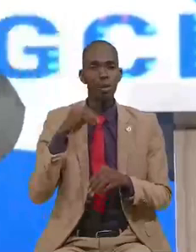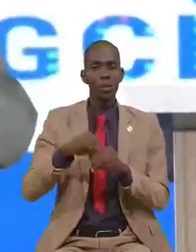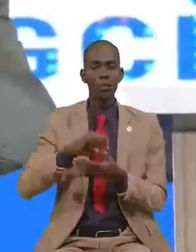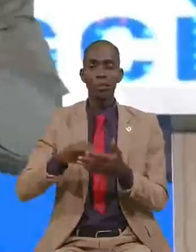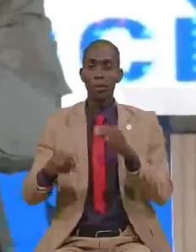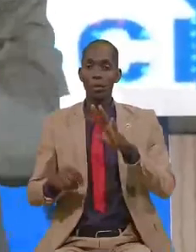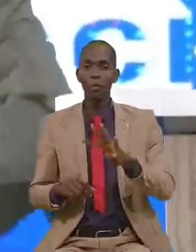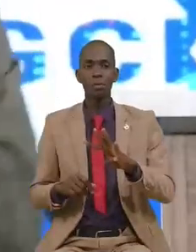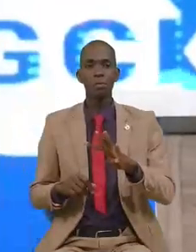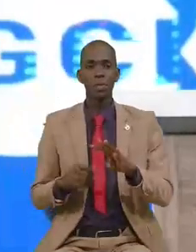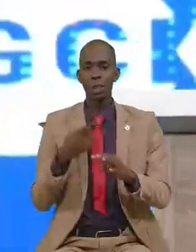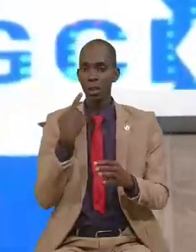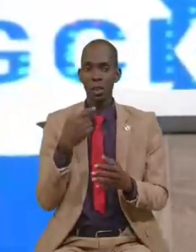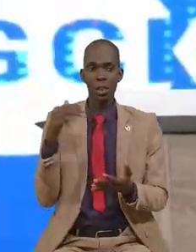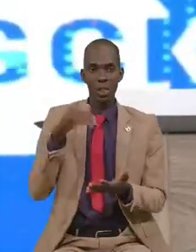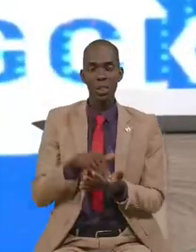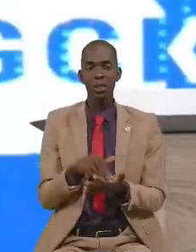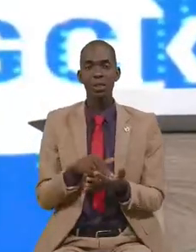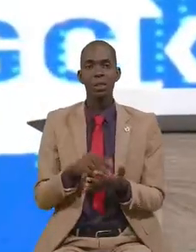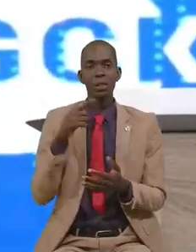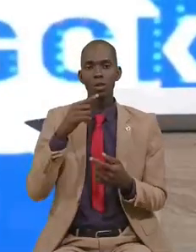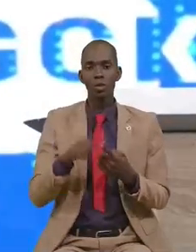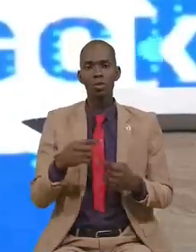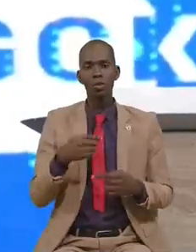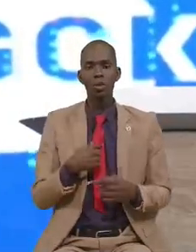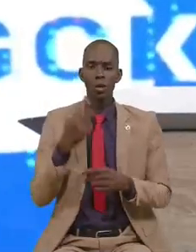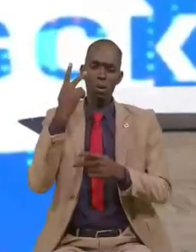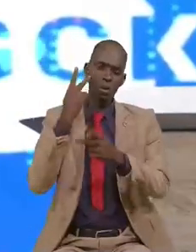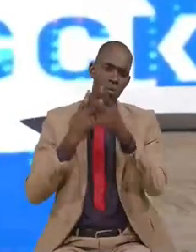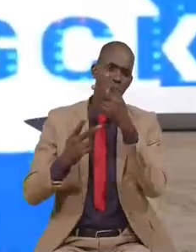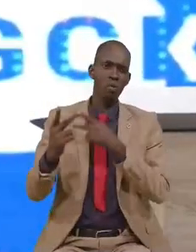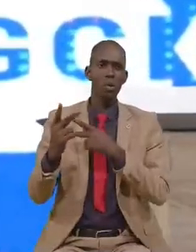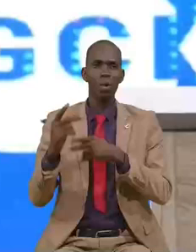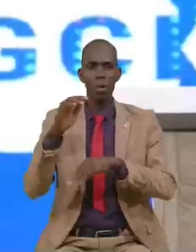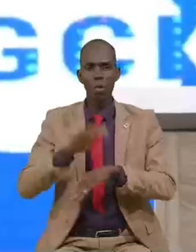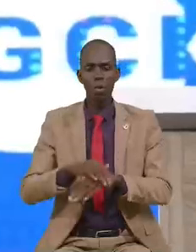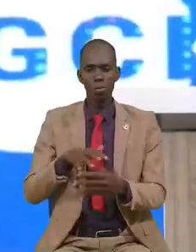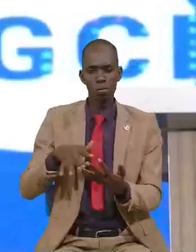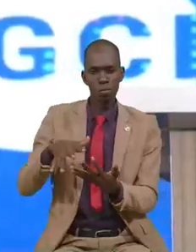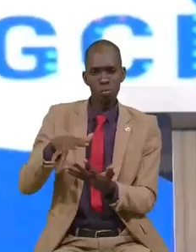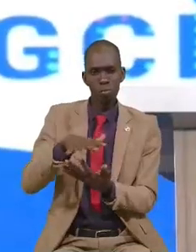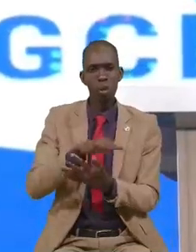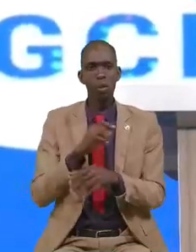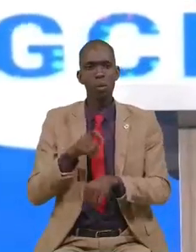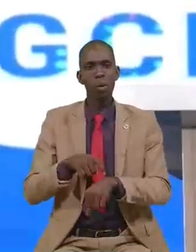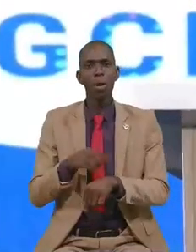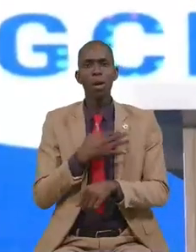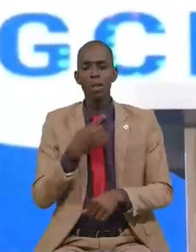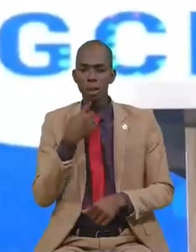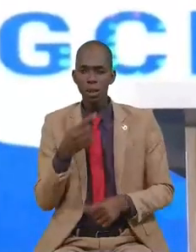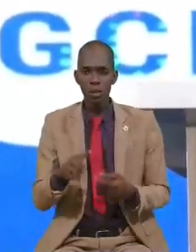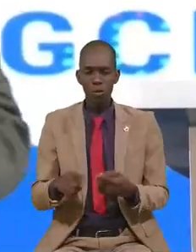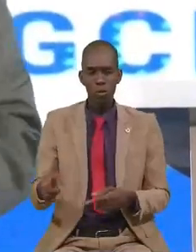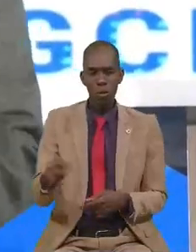Verset 4, il me dit: prophétise sur ces eaux et dis-leur: ossements